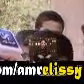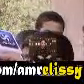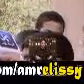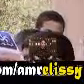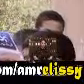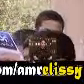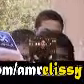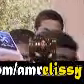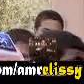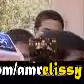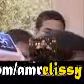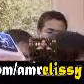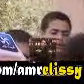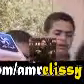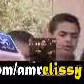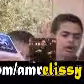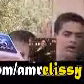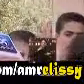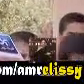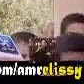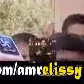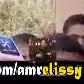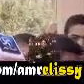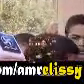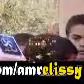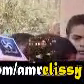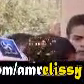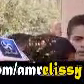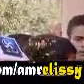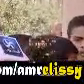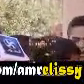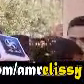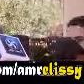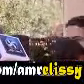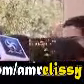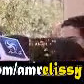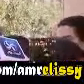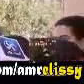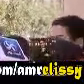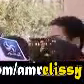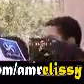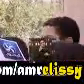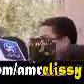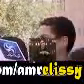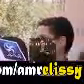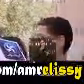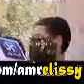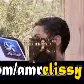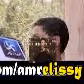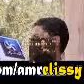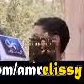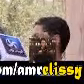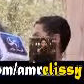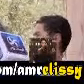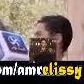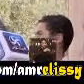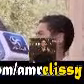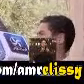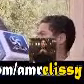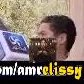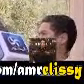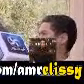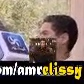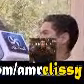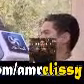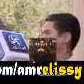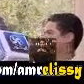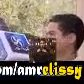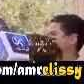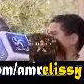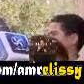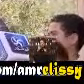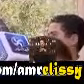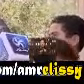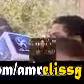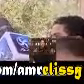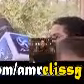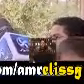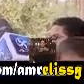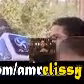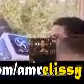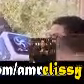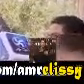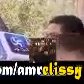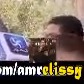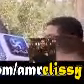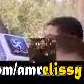بفشل كلوي وتيفود وامراض كبد. الحاجات دي كلها لا تخلو اسره في سواء في اهلنا في العرب الحمامشه او عندنا في قريه